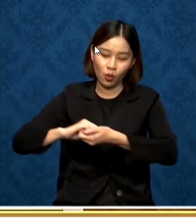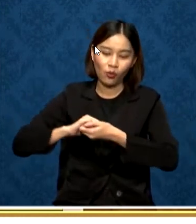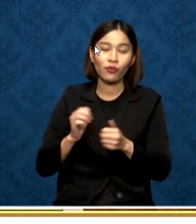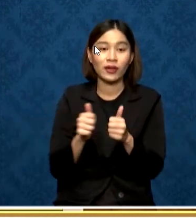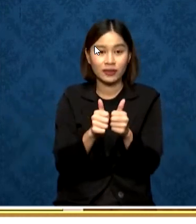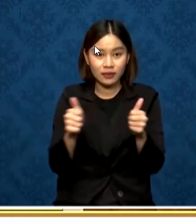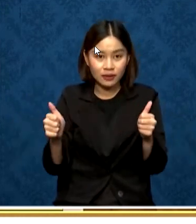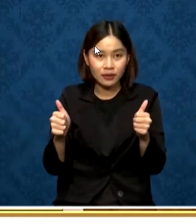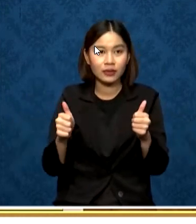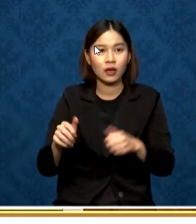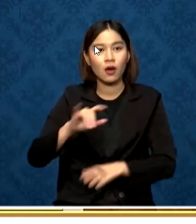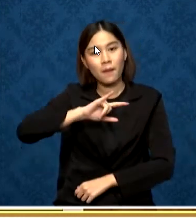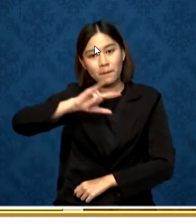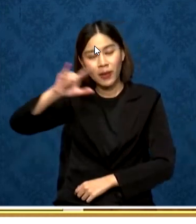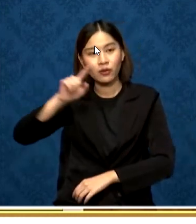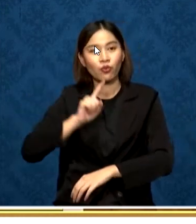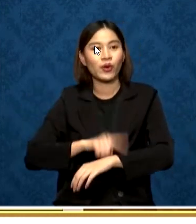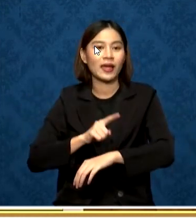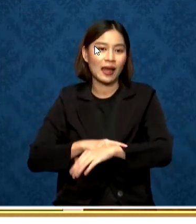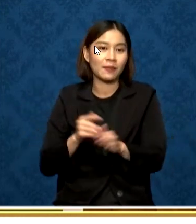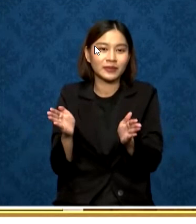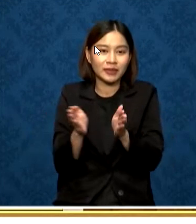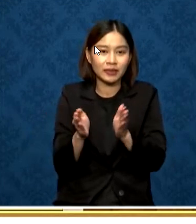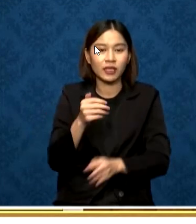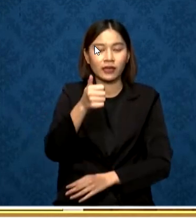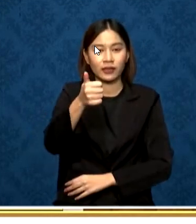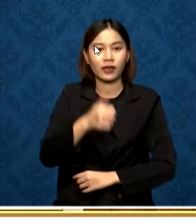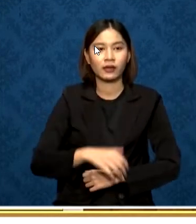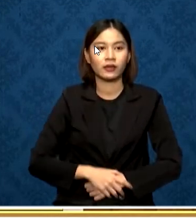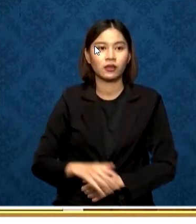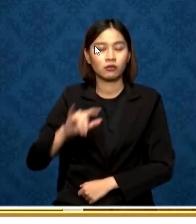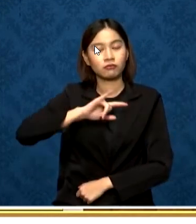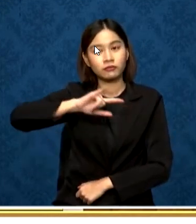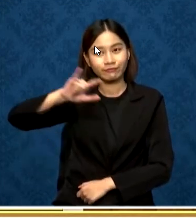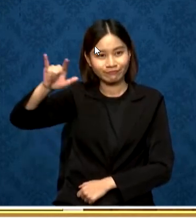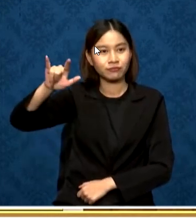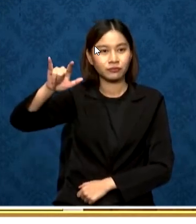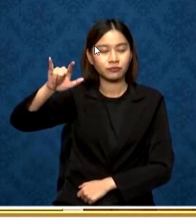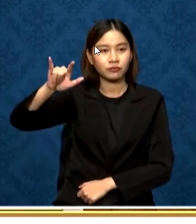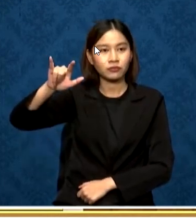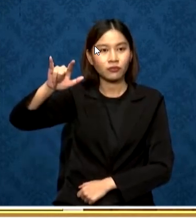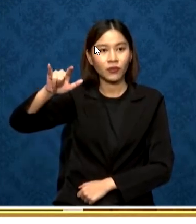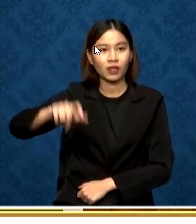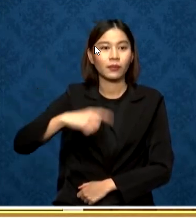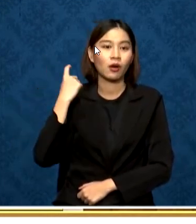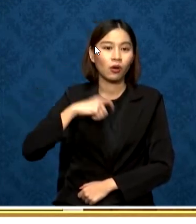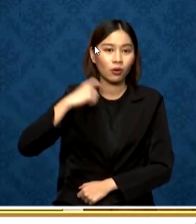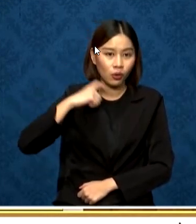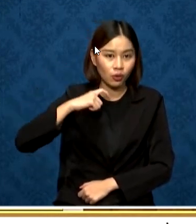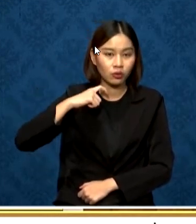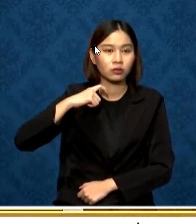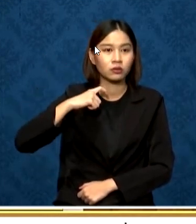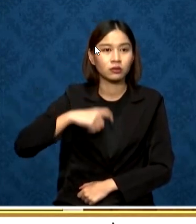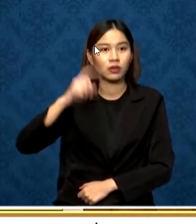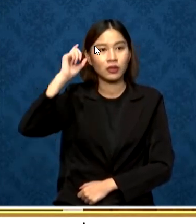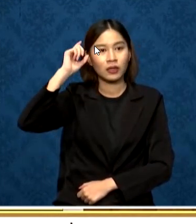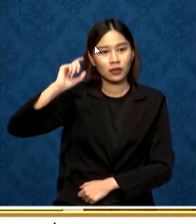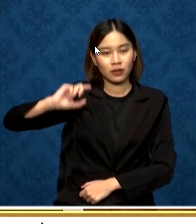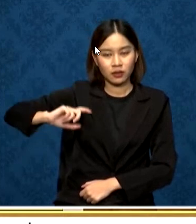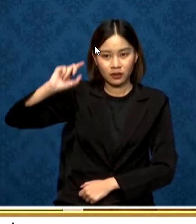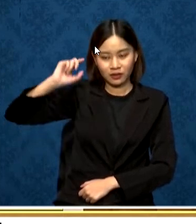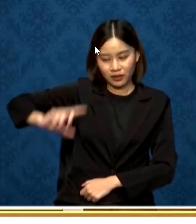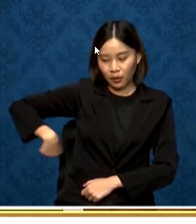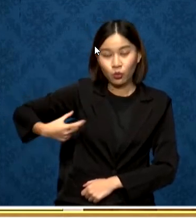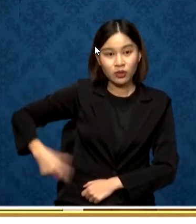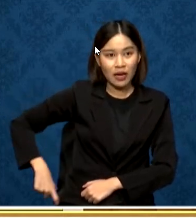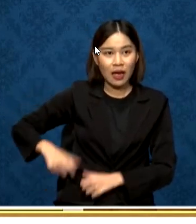แล้วก็สามารถเดินทางไปในระยะที่มันใกล้ได้ก็เดินทางไปฮ่องกงนะครับกัมพูชาบรู